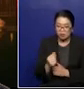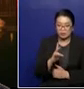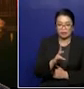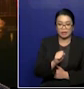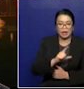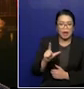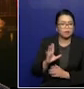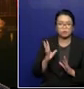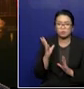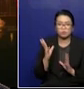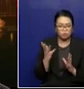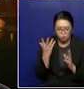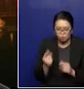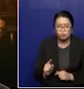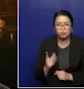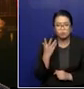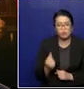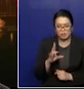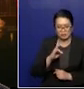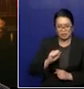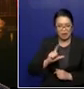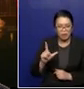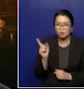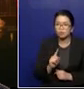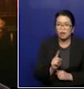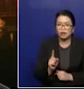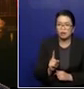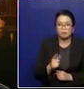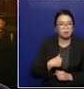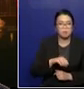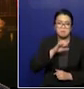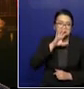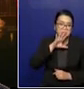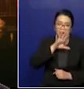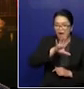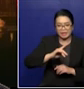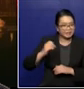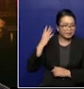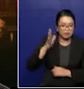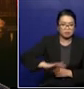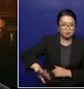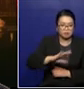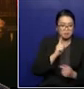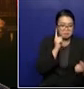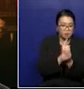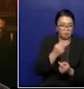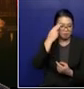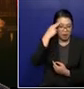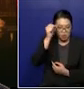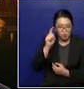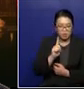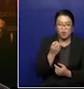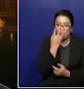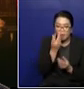ฮะเอามาเทลงมาช่วยฮะผมขอประกาศดังๆให้ได้ยินพี่น้องประชาชนฟังนะฮะเจอท่านประยุทธ์ที่ไหนเอาดอกไม้ไป